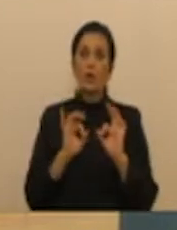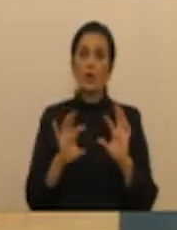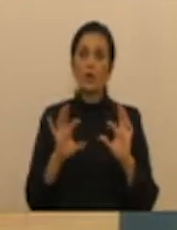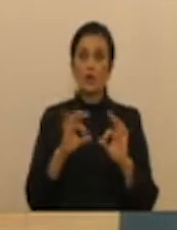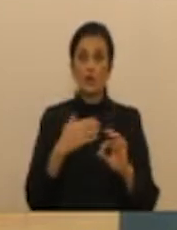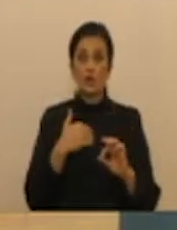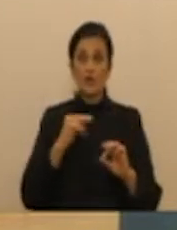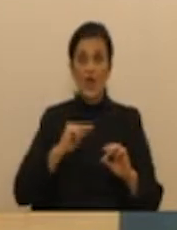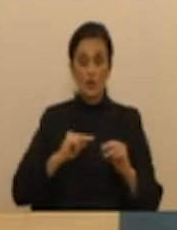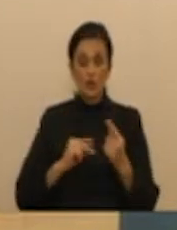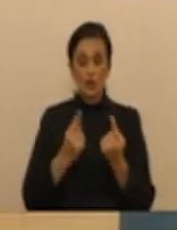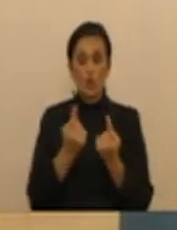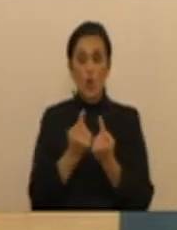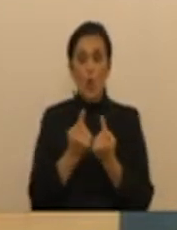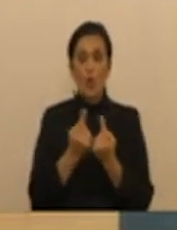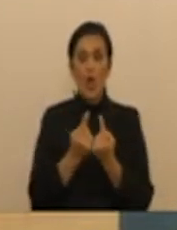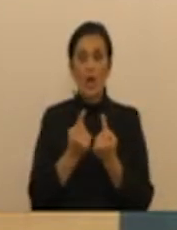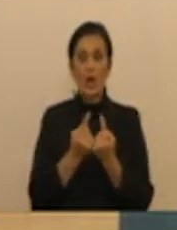ჩვენი კოლეგები